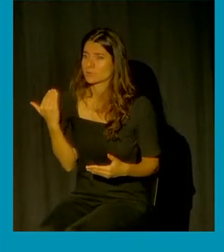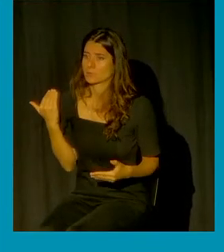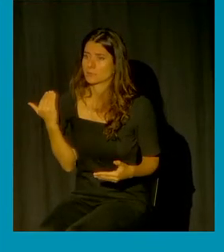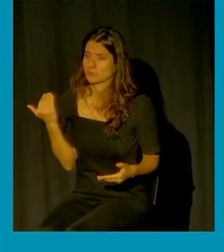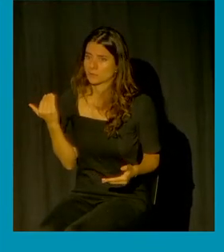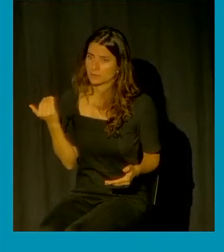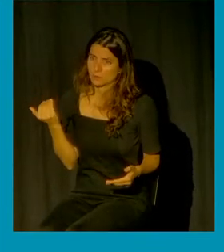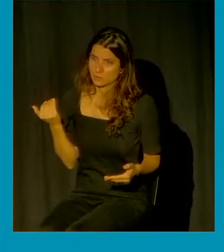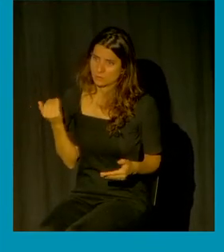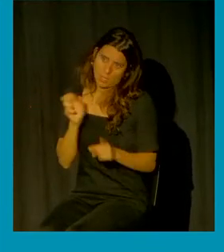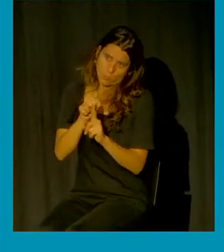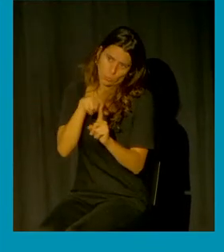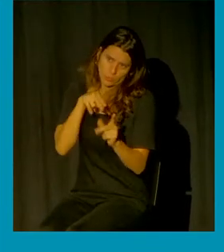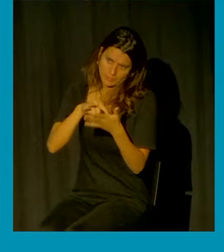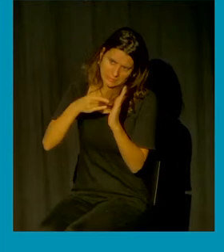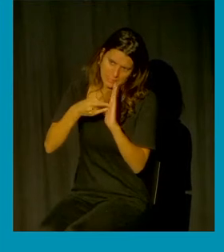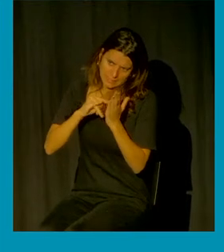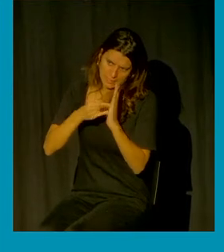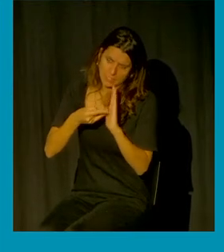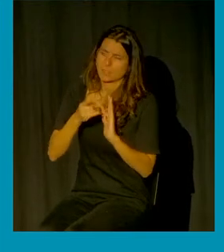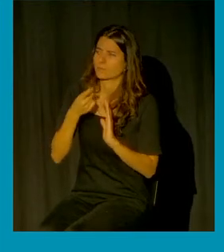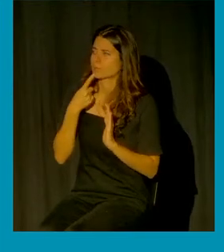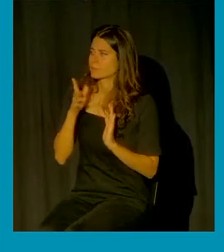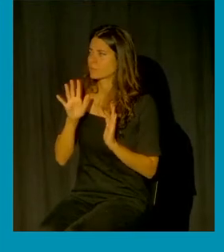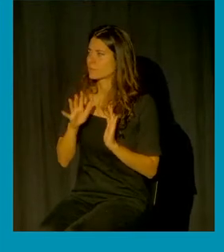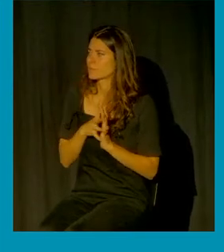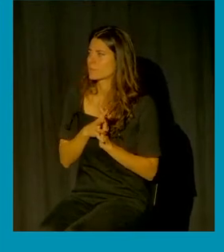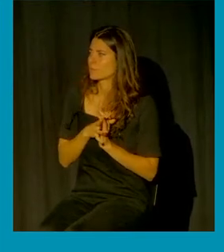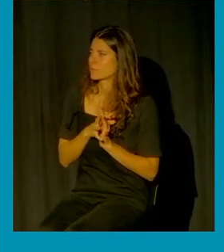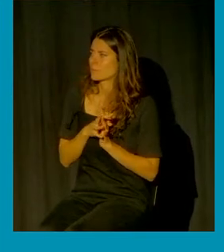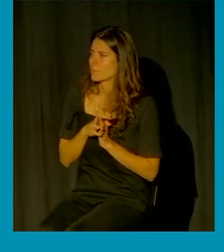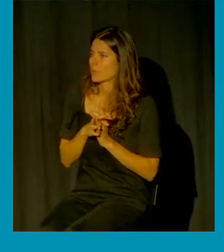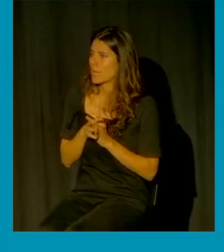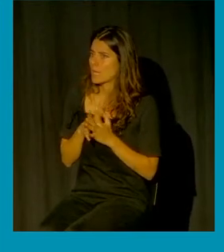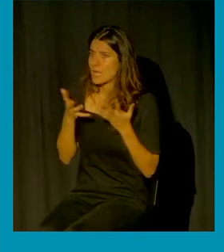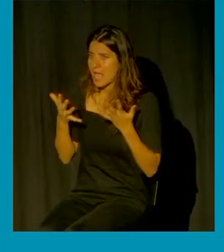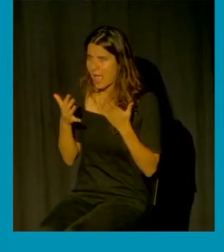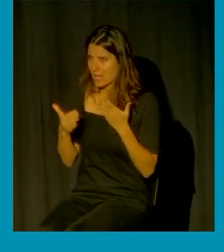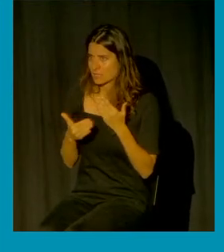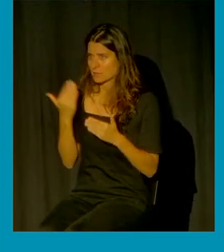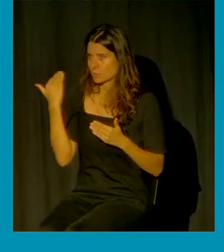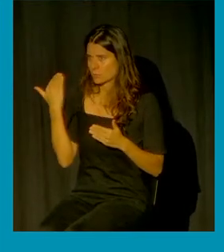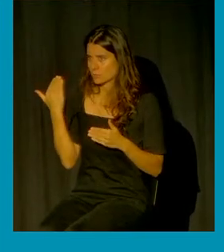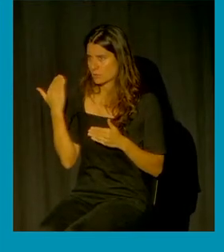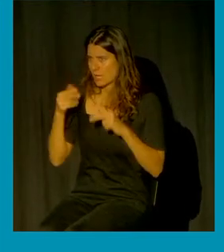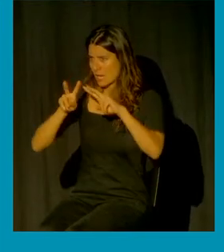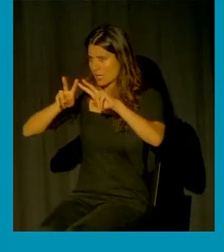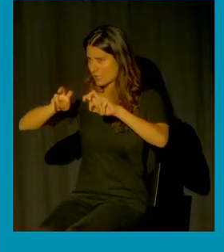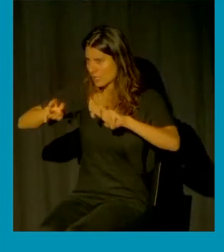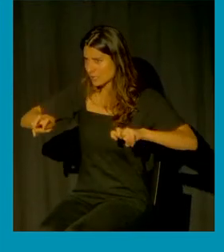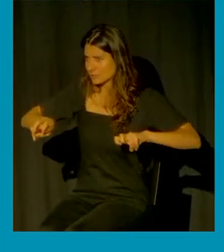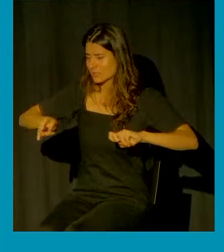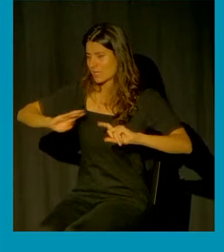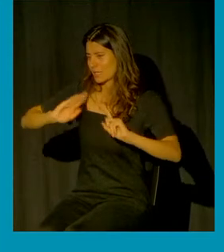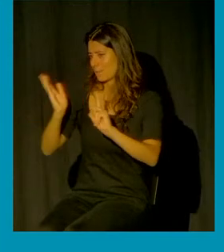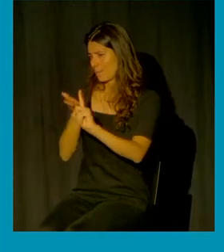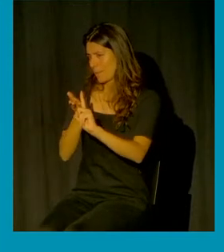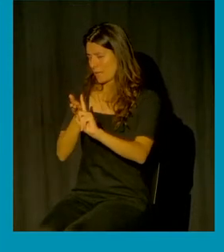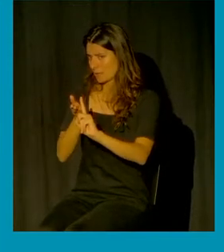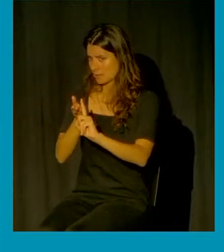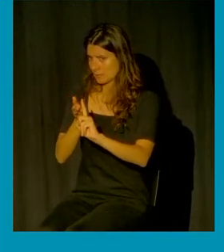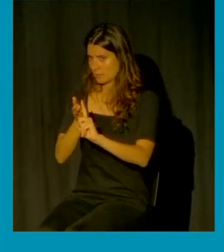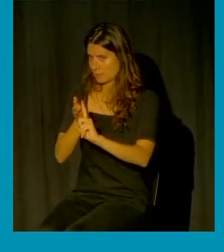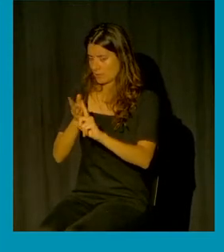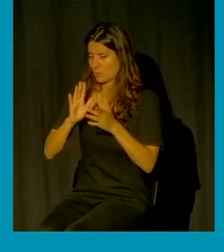'atreveixi a dir a nivell de creació de coneixement a analitzar l'impacte de les